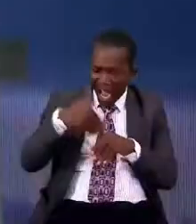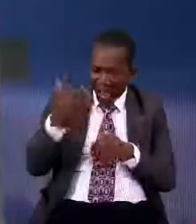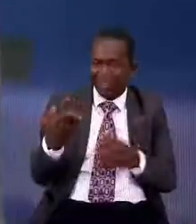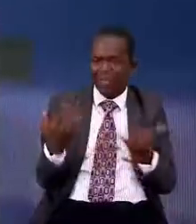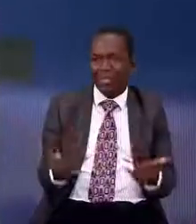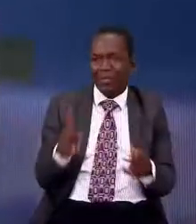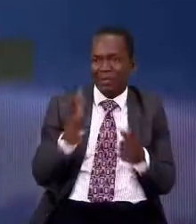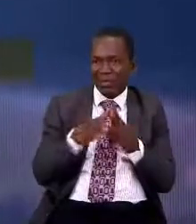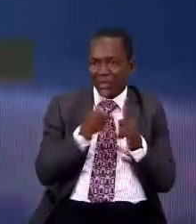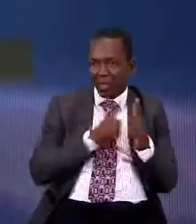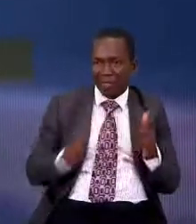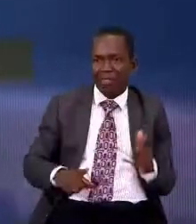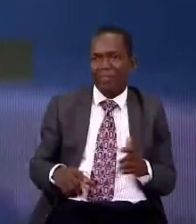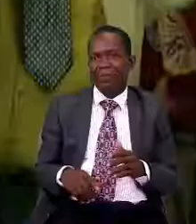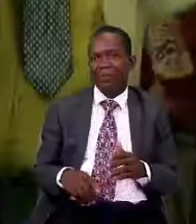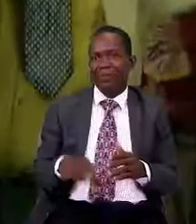Encore.